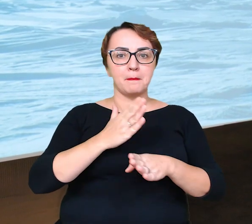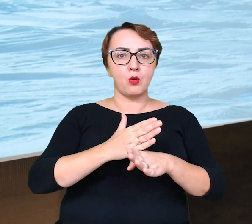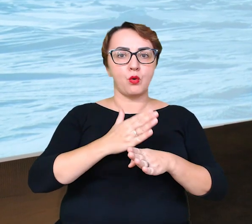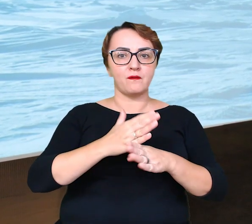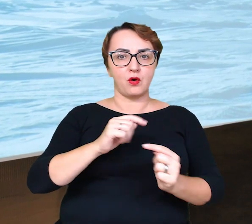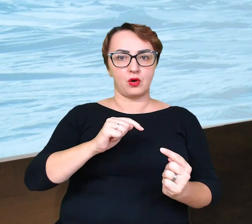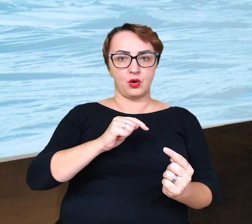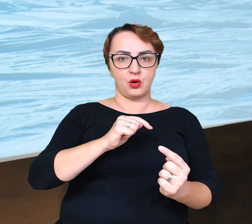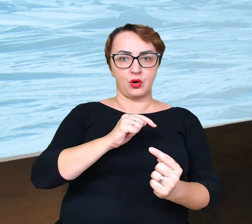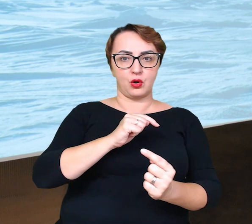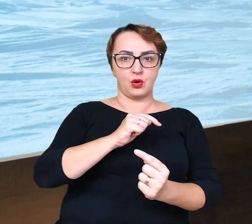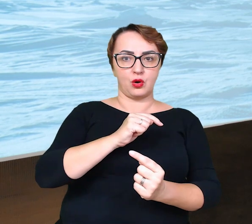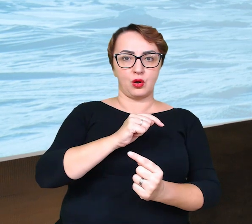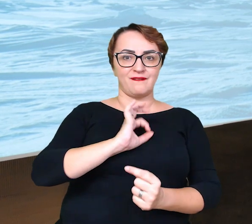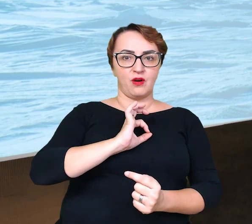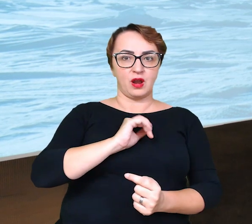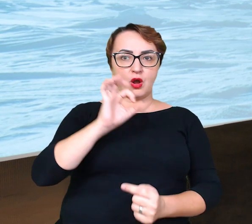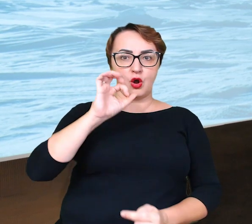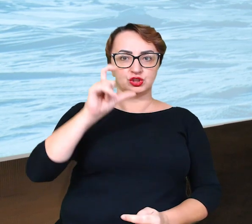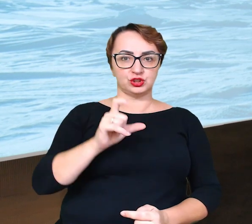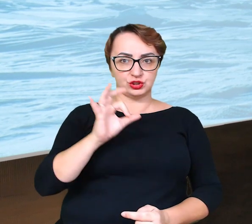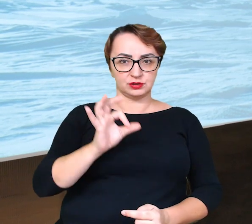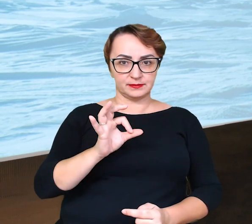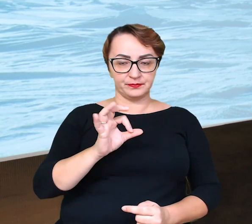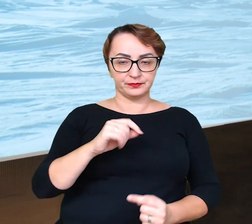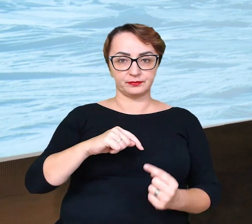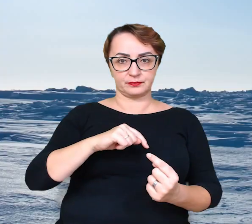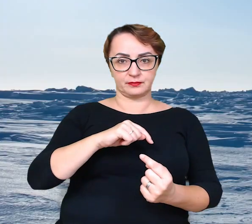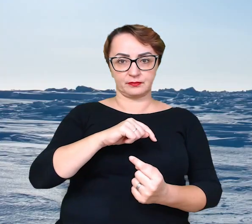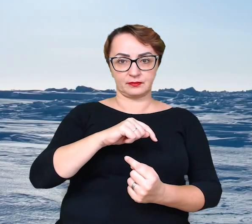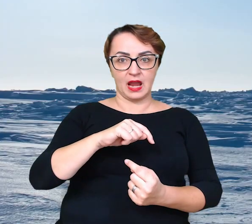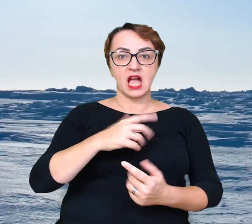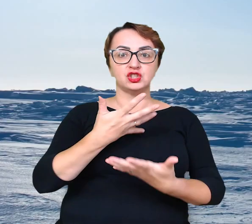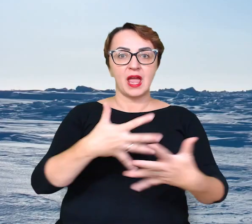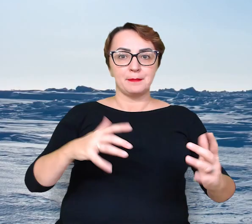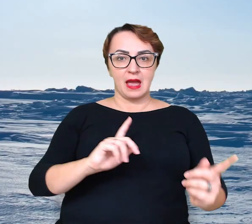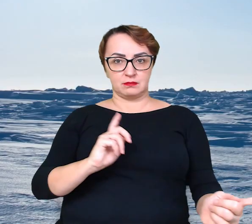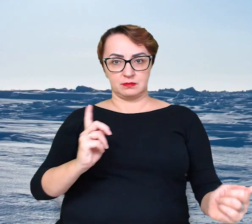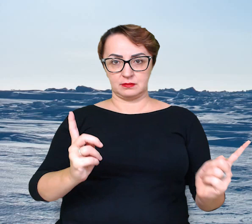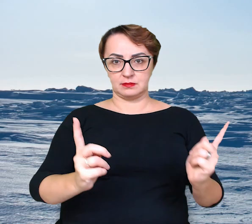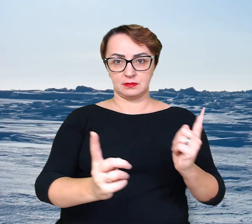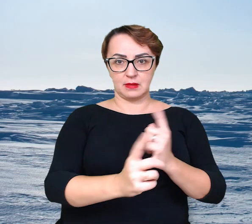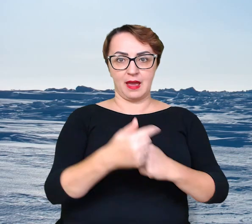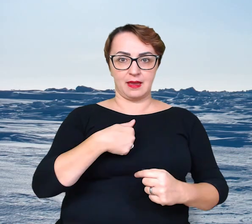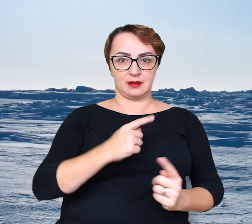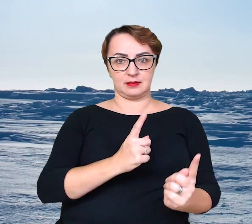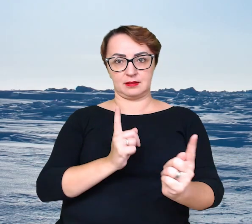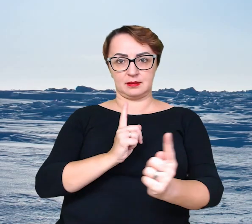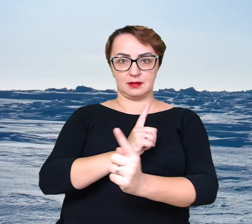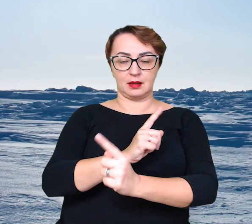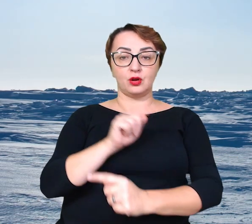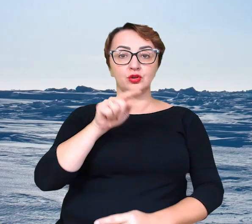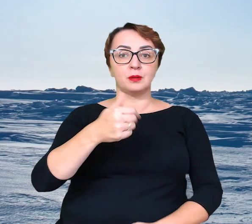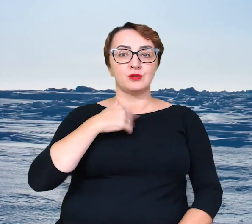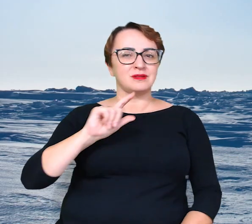powolutku dookoła własnej osi w kierunku odwrotnym do ruchu obrotowego Ziemi. I w ten sposób został jedynym człowiekiem w